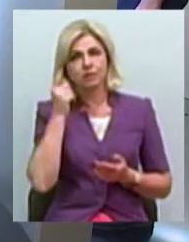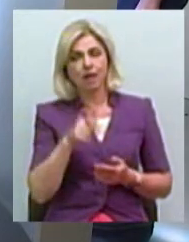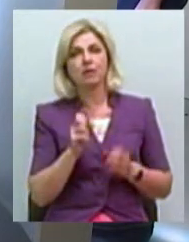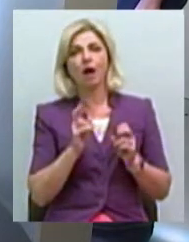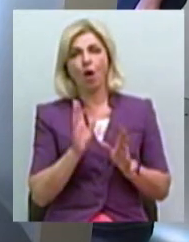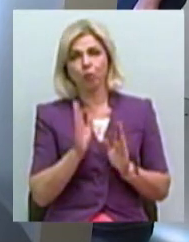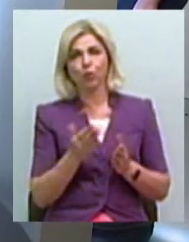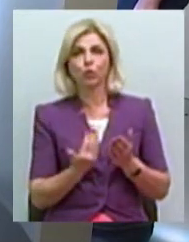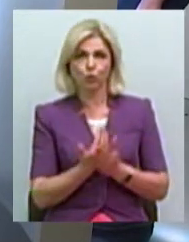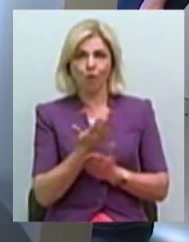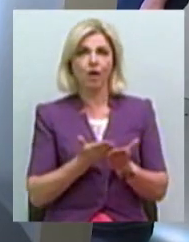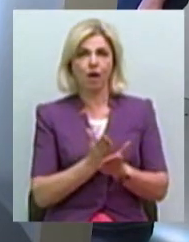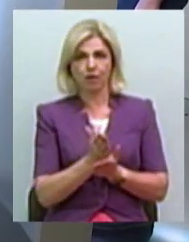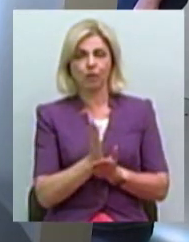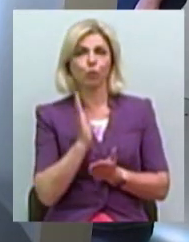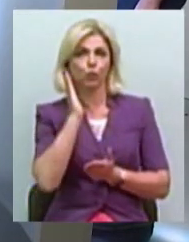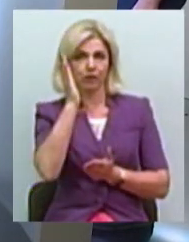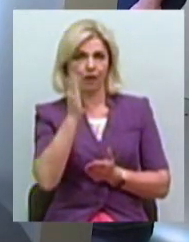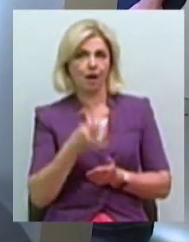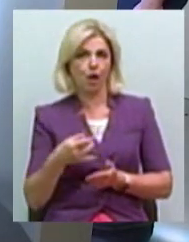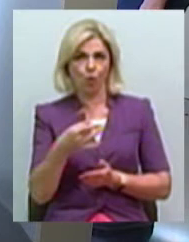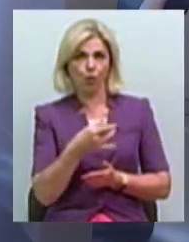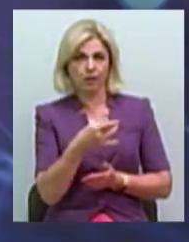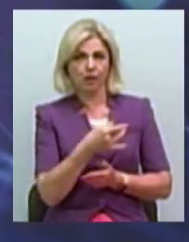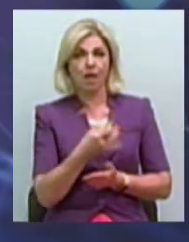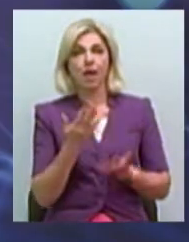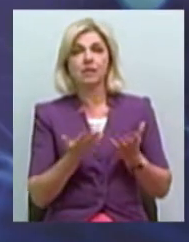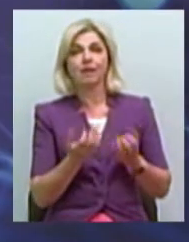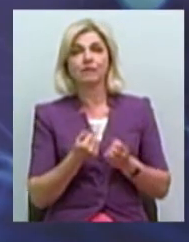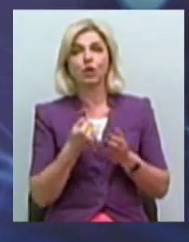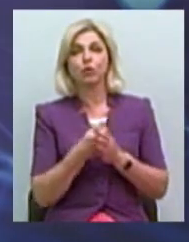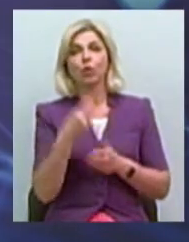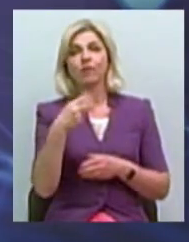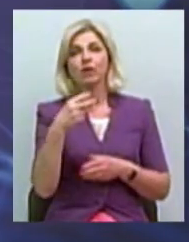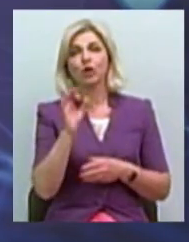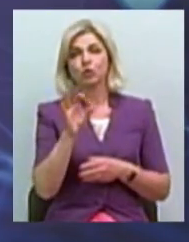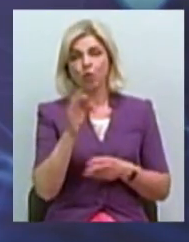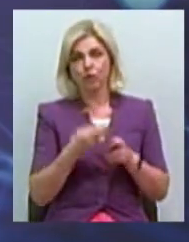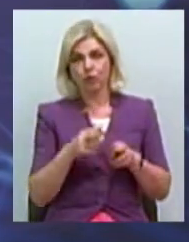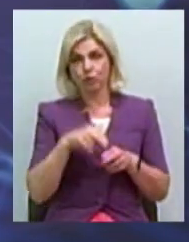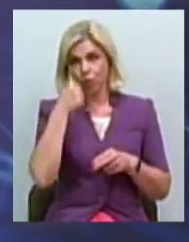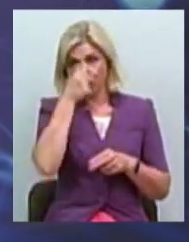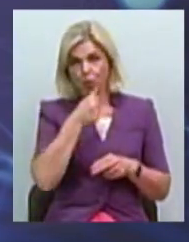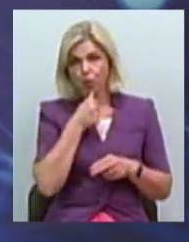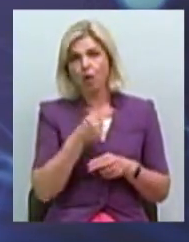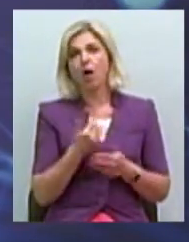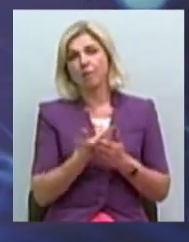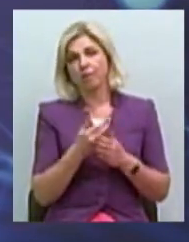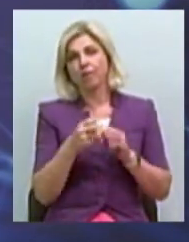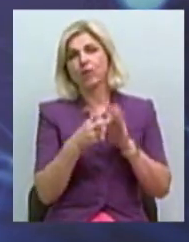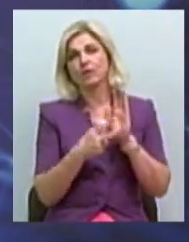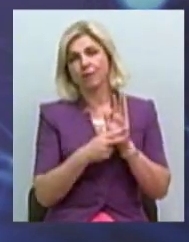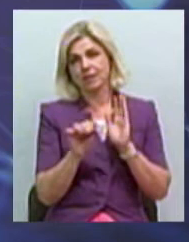виглядатимуть майбутні райони Миколаївщини. Якщо взяти до 20 жовтня цього року, то от граничний термін – це 18